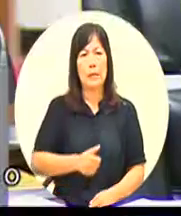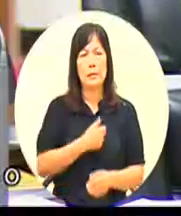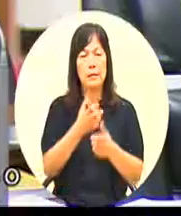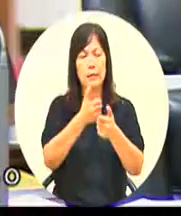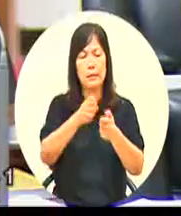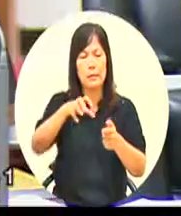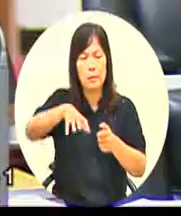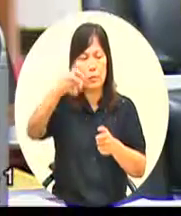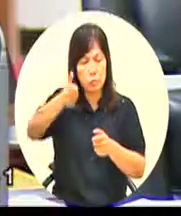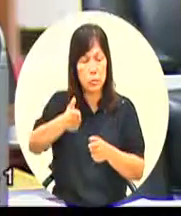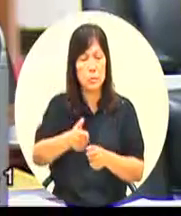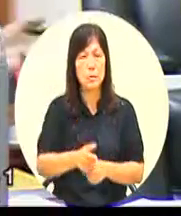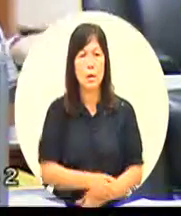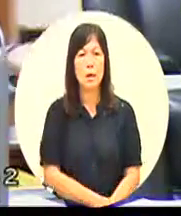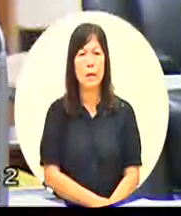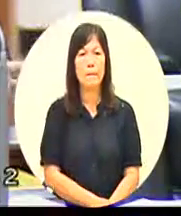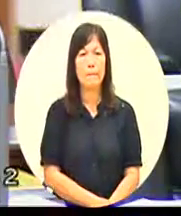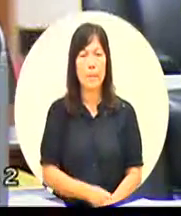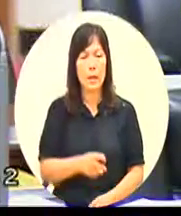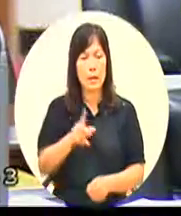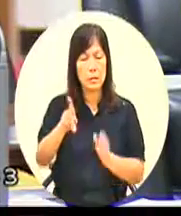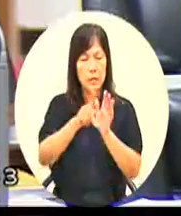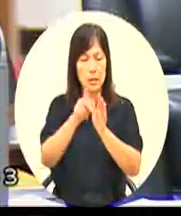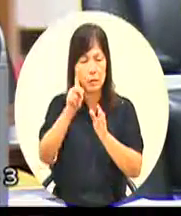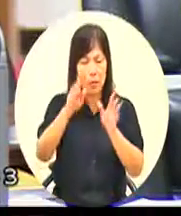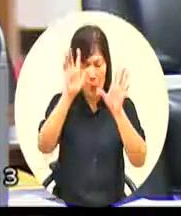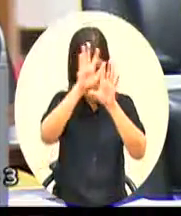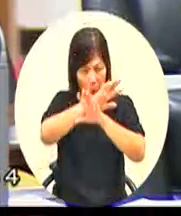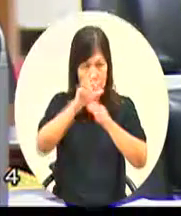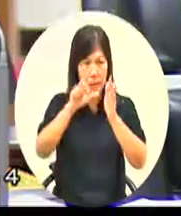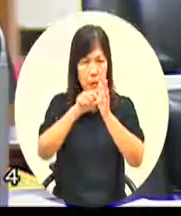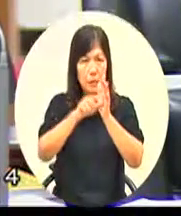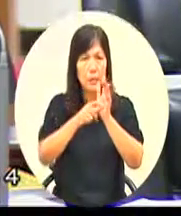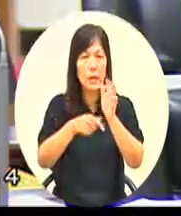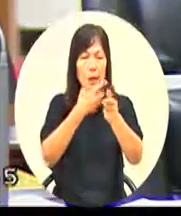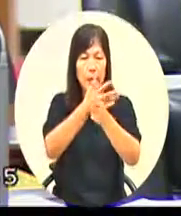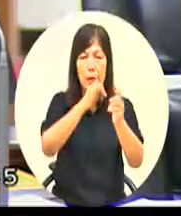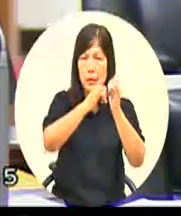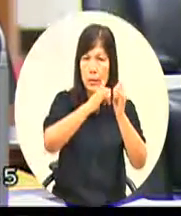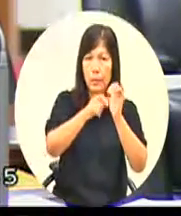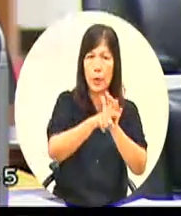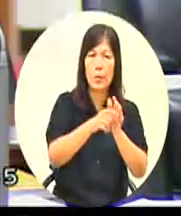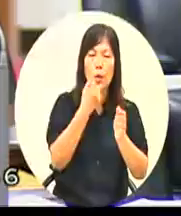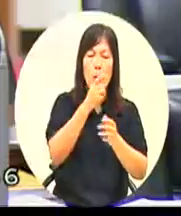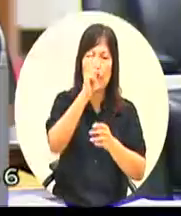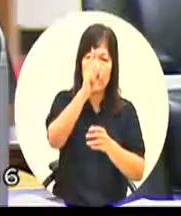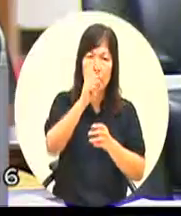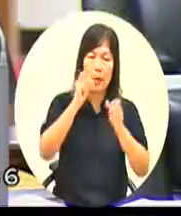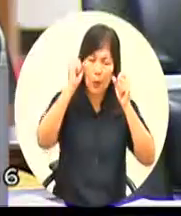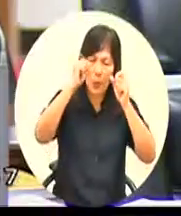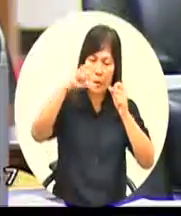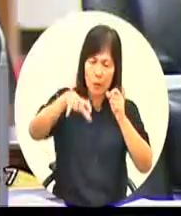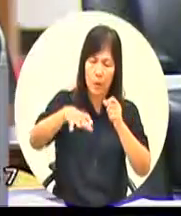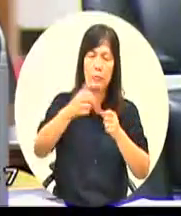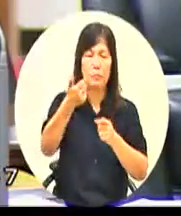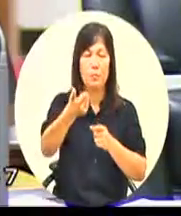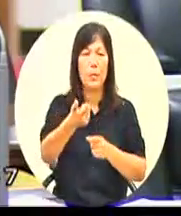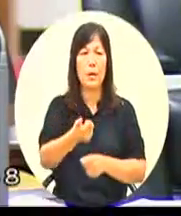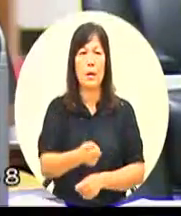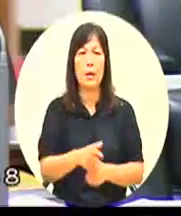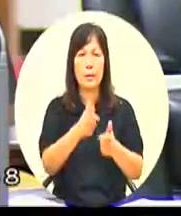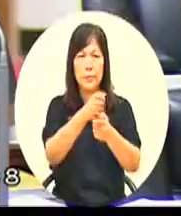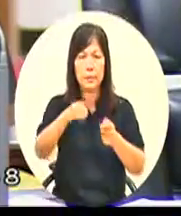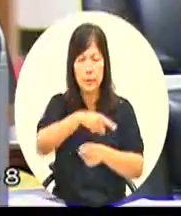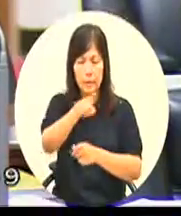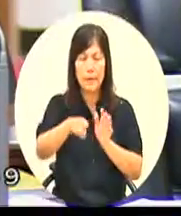长，是不是利用这个夜间的时候能提供我们市民一个更好的一个运动环境，这样子。好，谢谢大